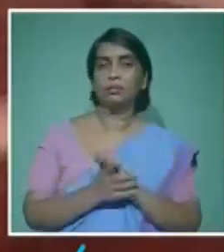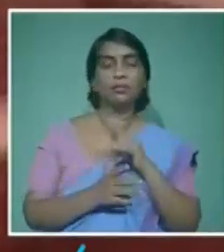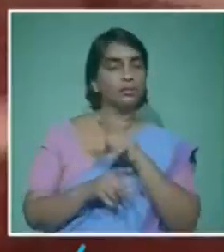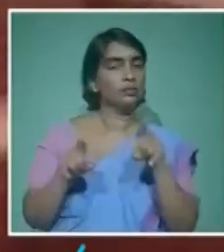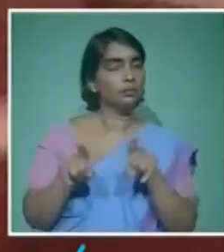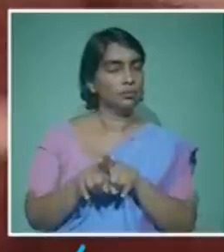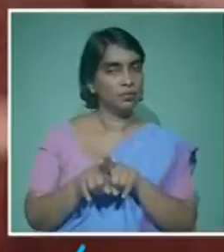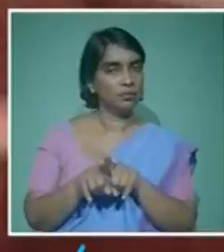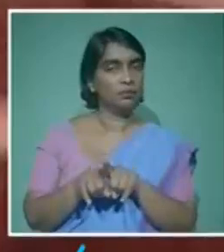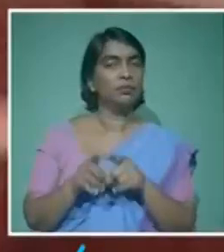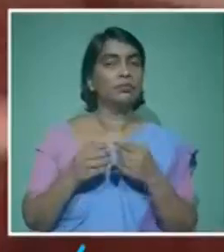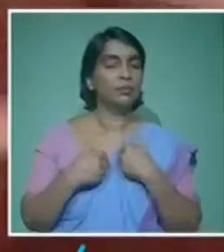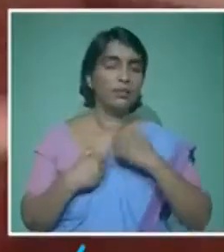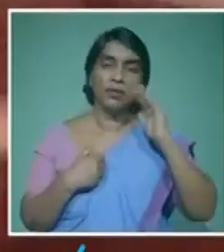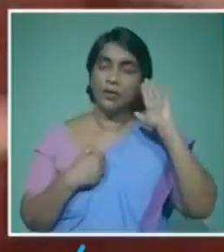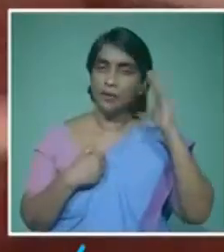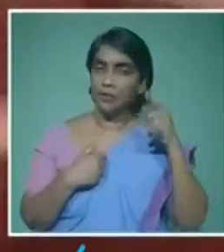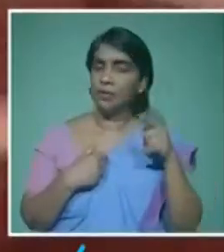சில